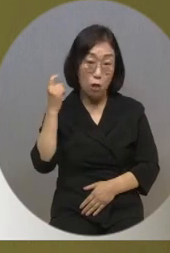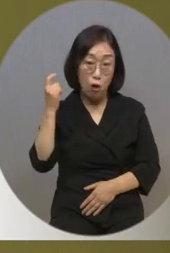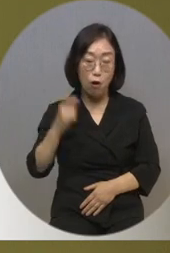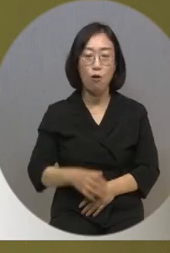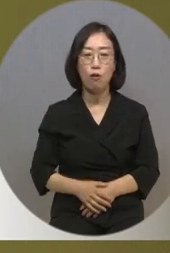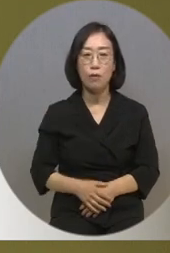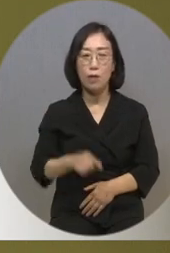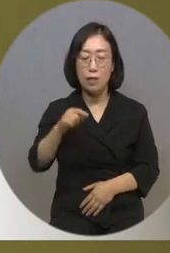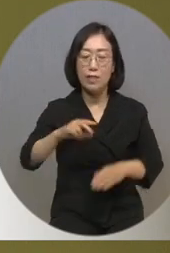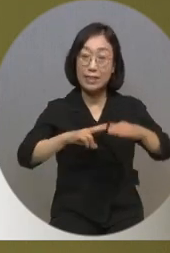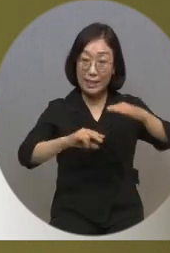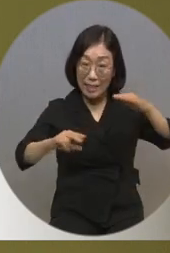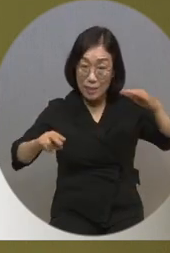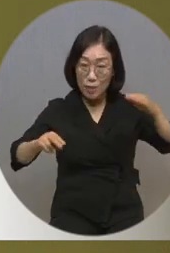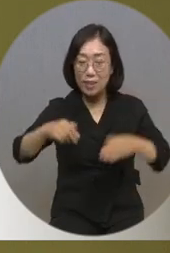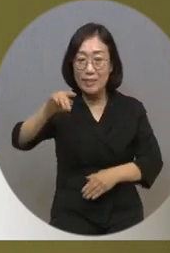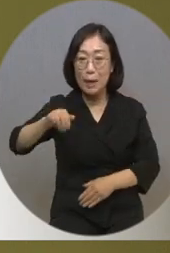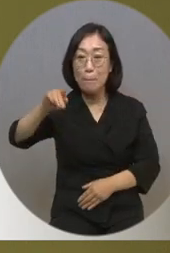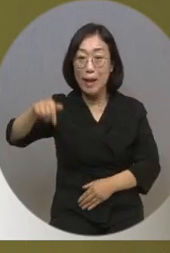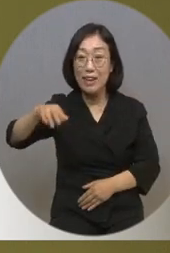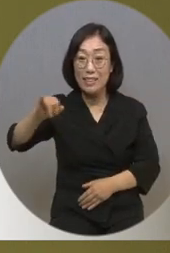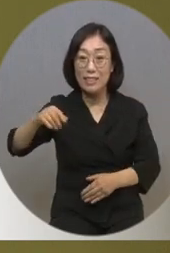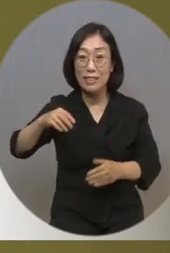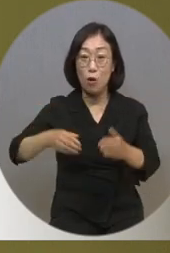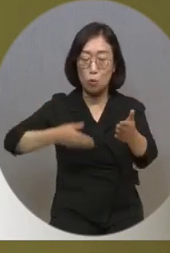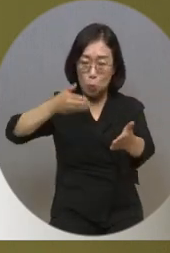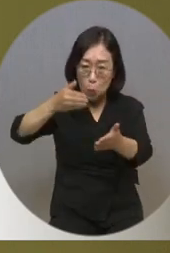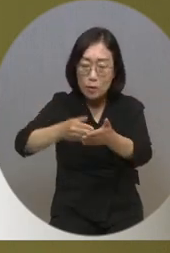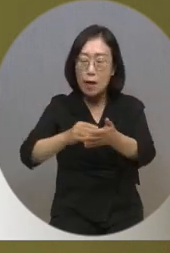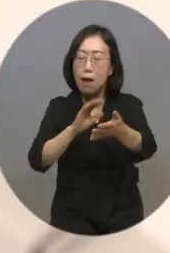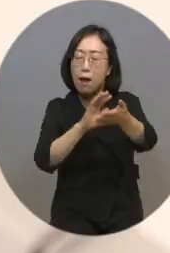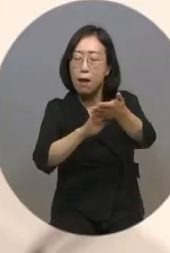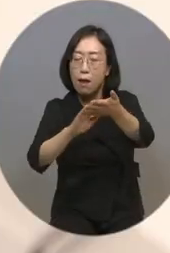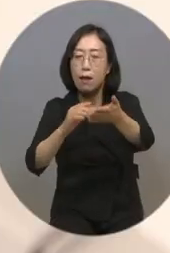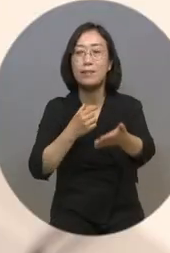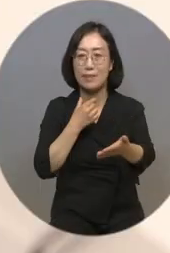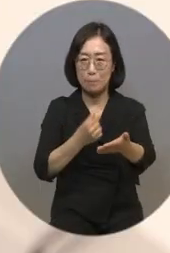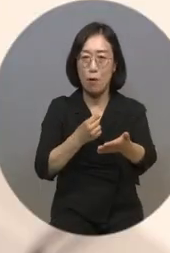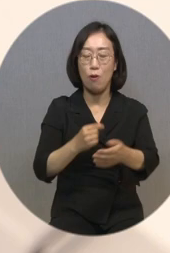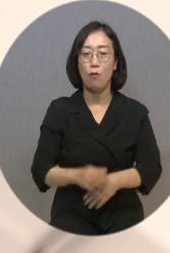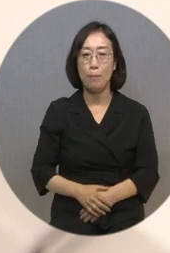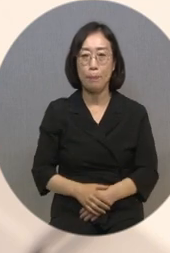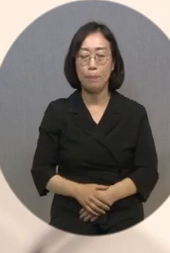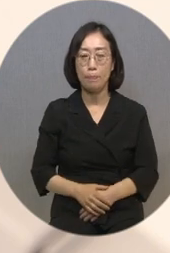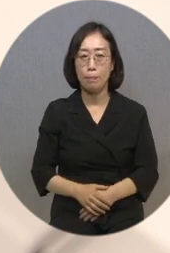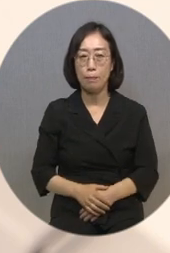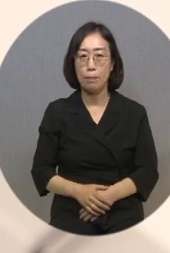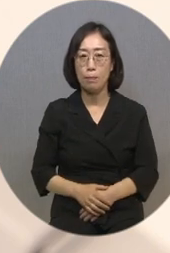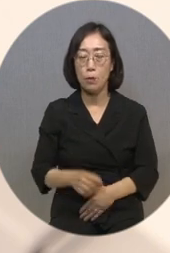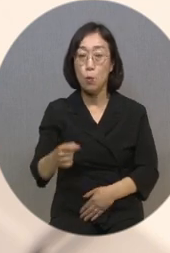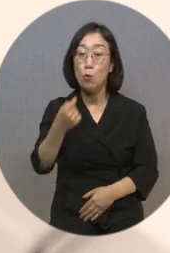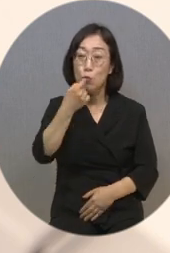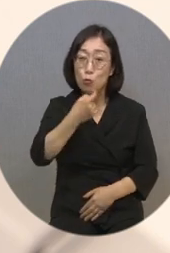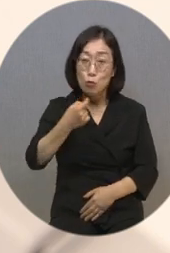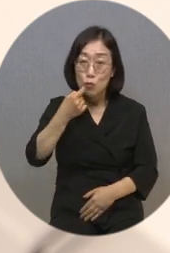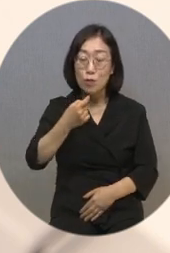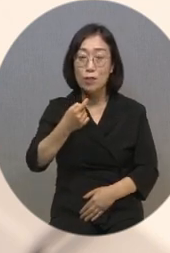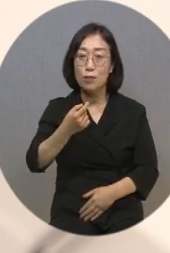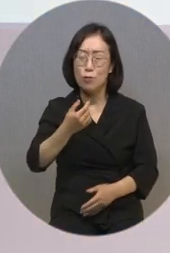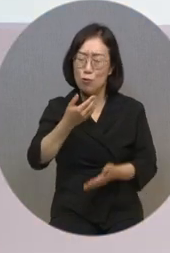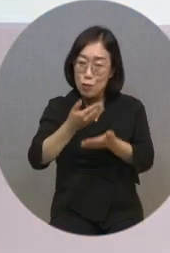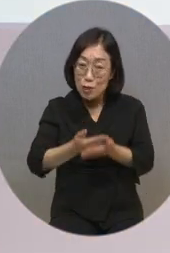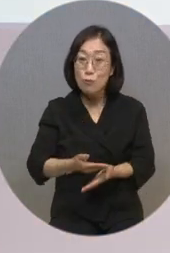그 지하철을 타고 거기 가서 그 지도를 한번 만져보고 싶어요. 아울러 쉬운 이론과 실습 중심의